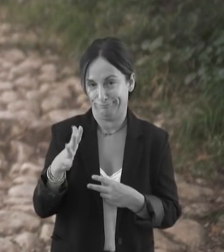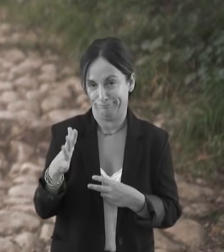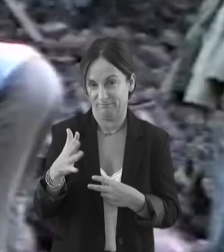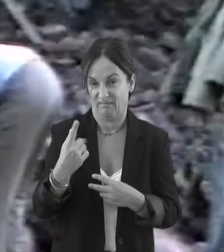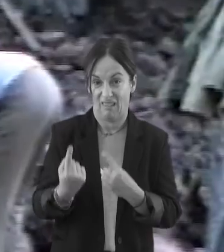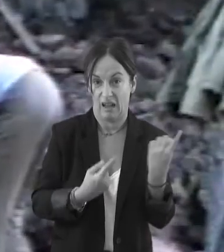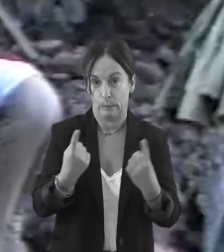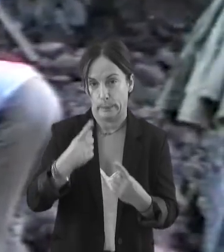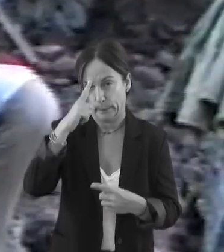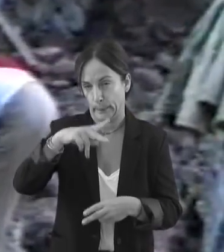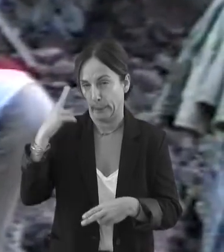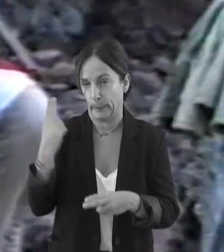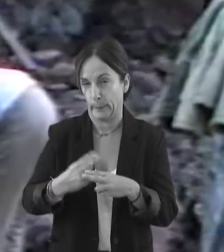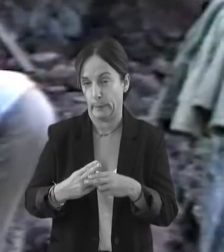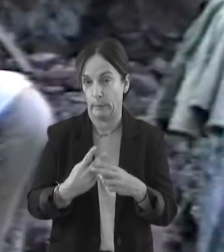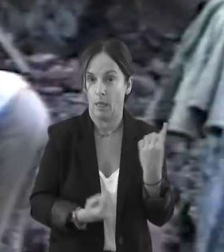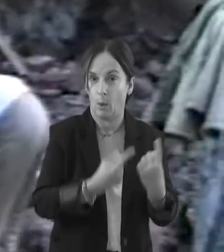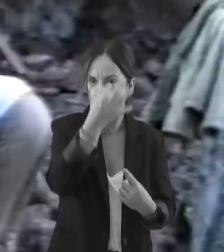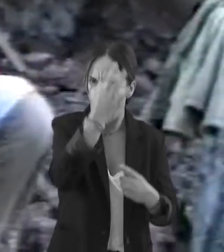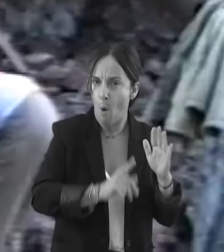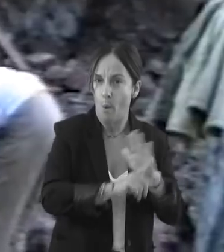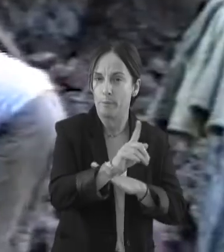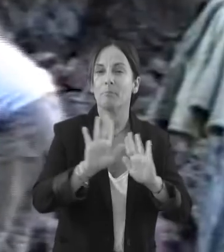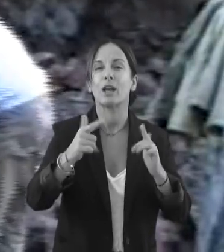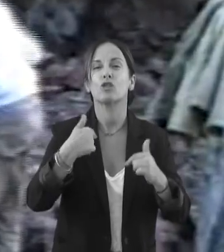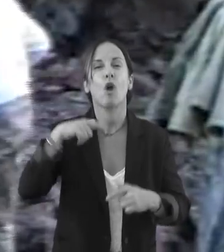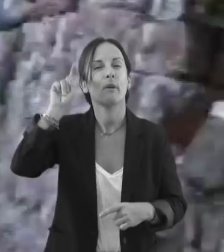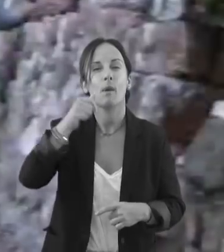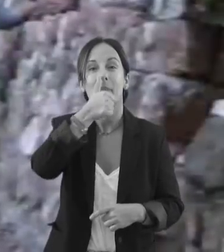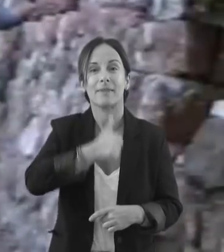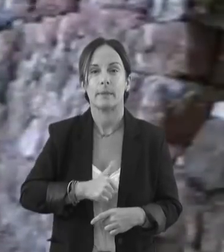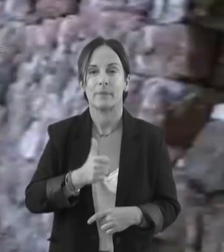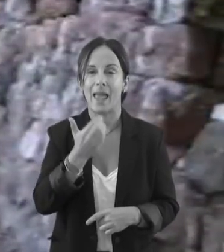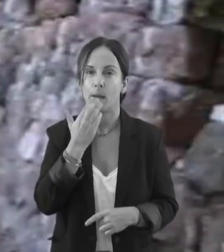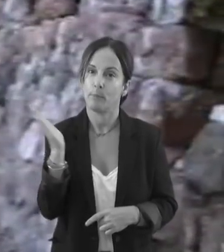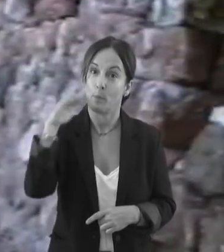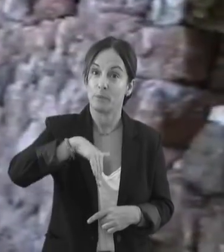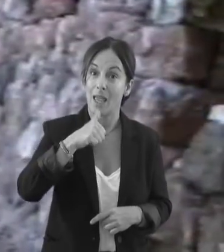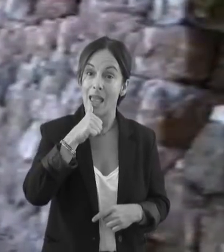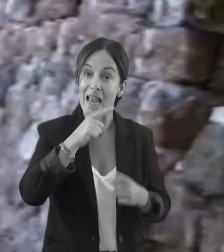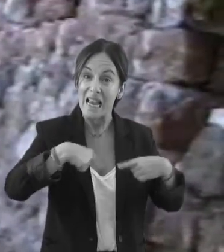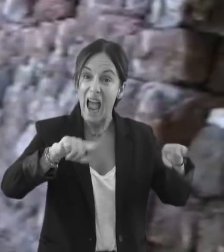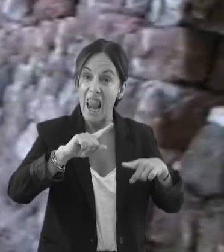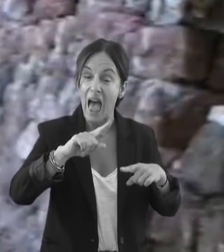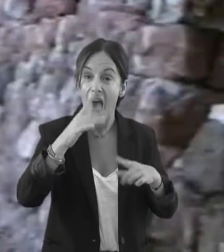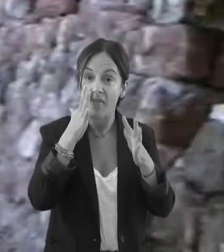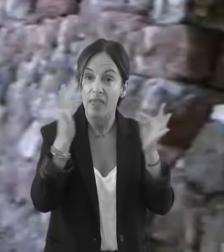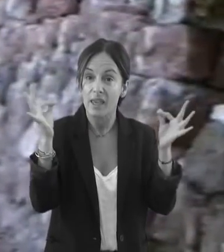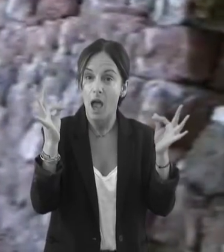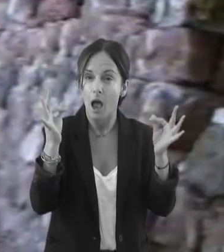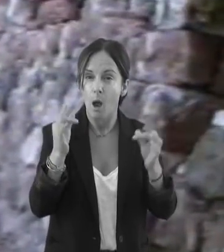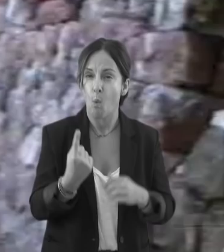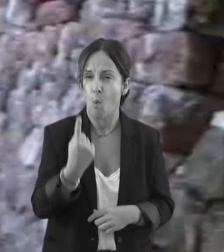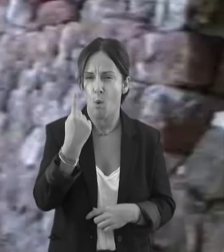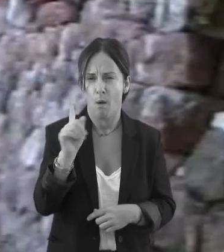martellades. Ja tenia molta paciència. I ja no anava de picar escalons. Dic, no, i dona no haurà de